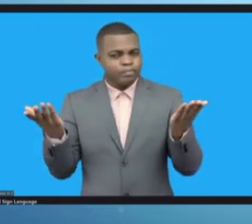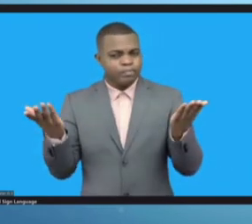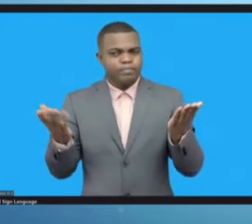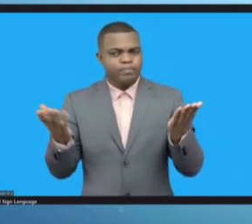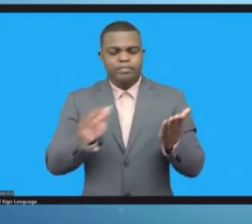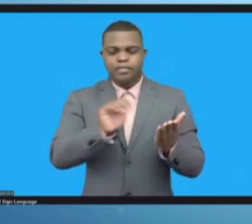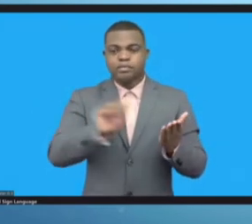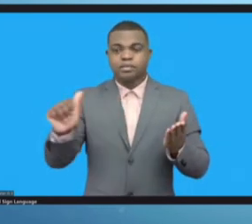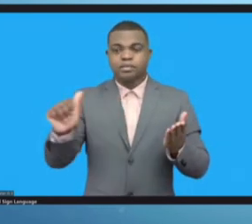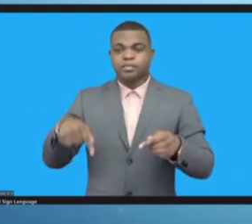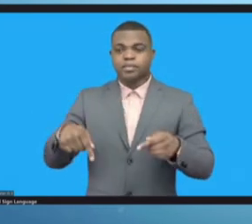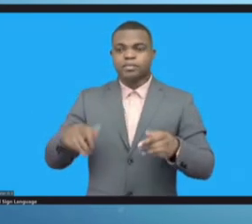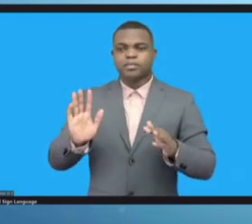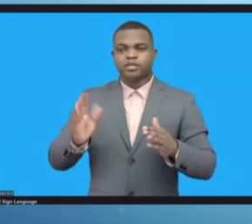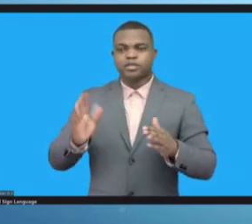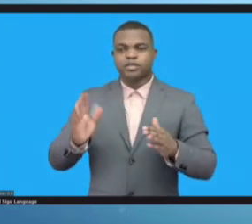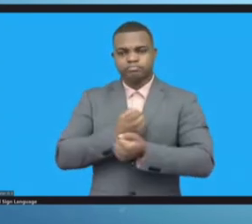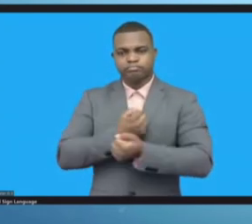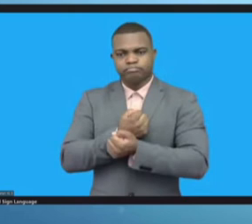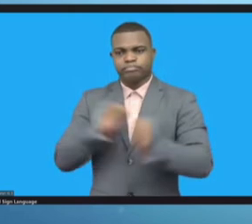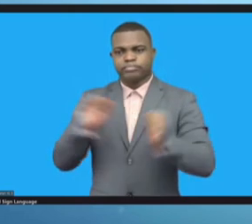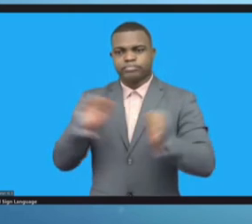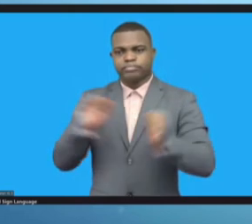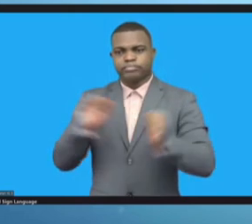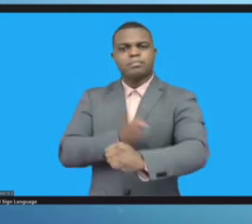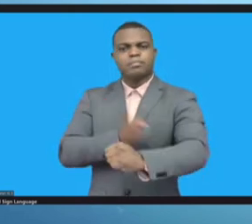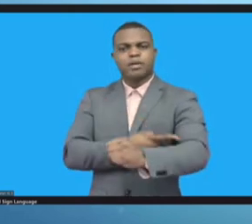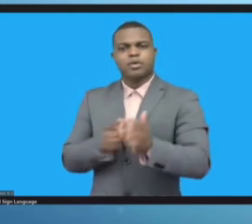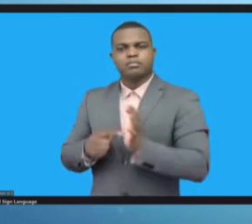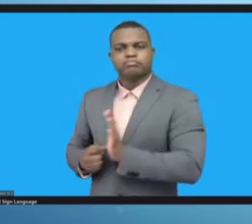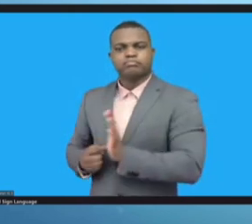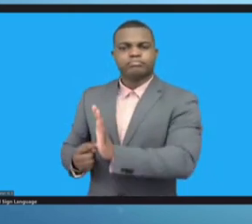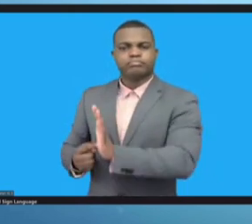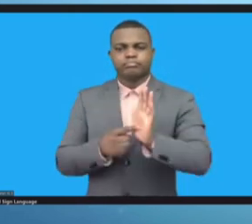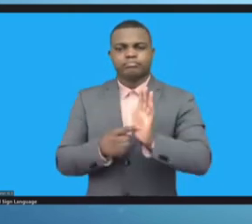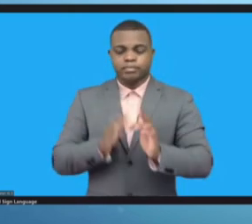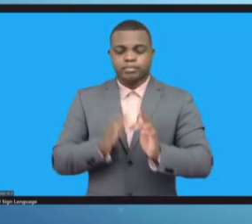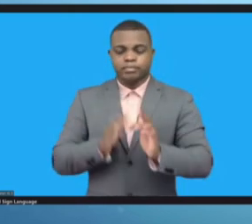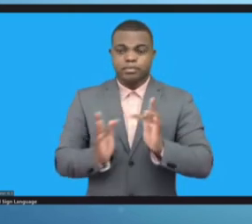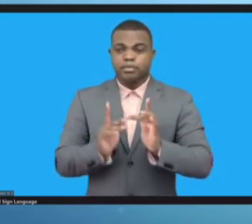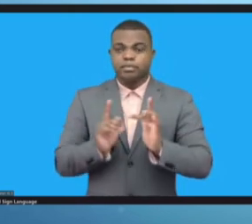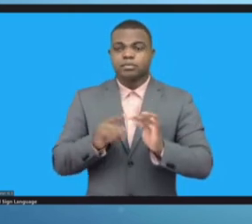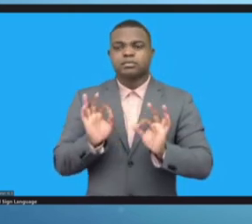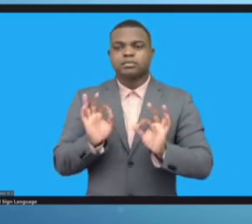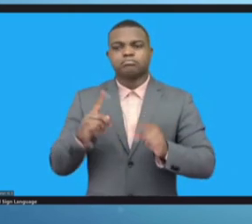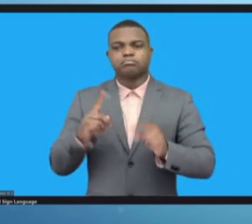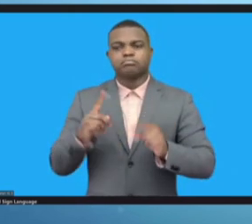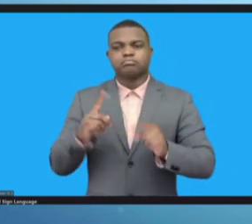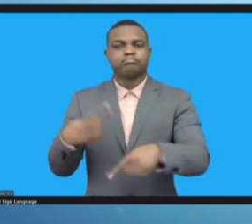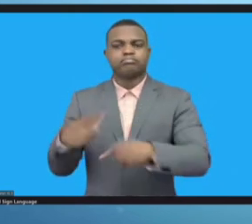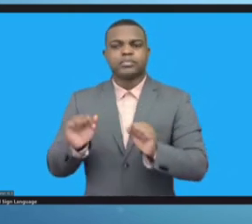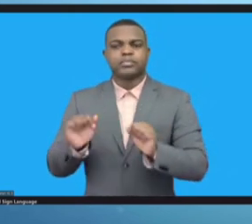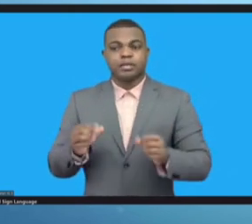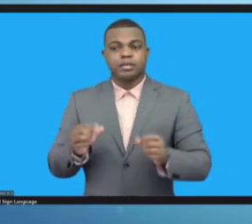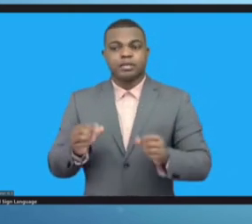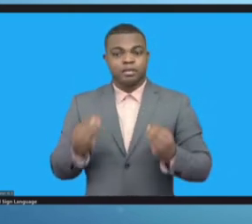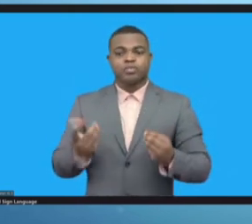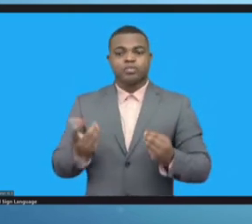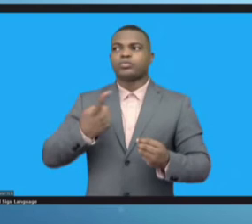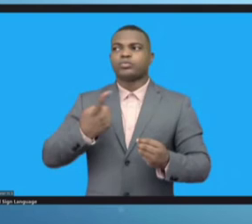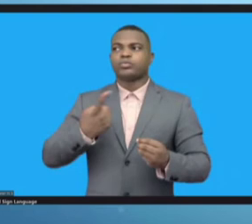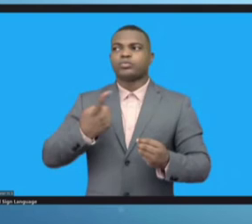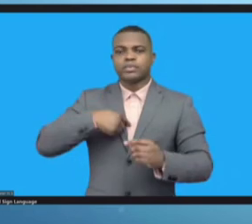résilient en faveur d'un avenir partagé et résilient. Un